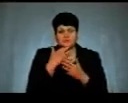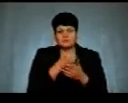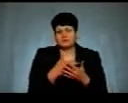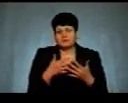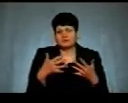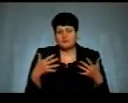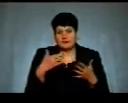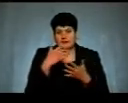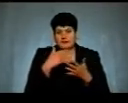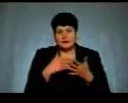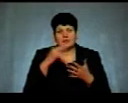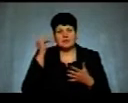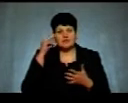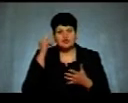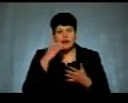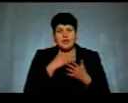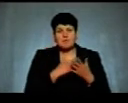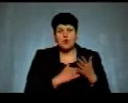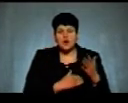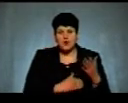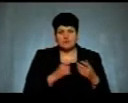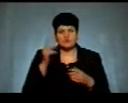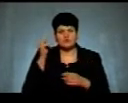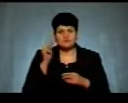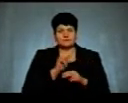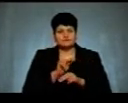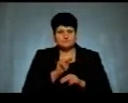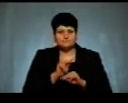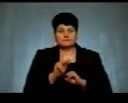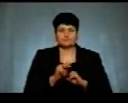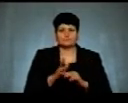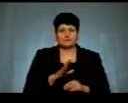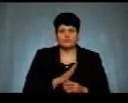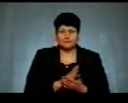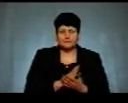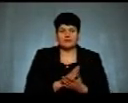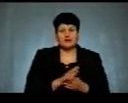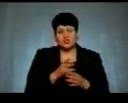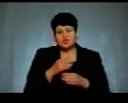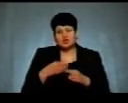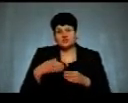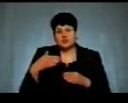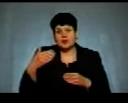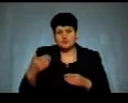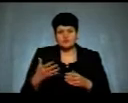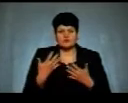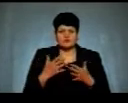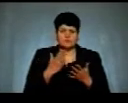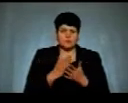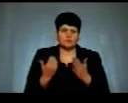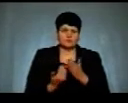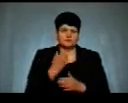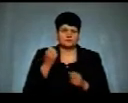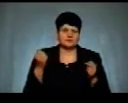і перелік навчальних програм, вони проходять вишколи, вони проходять навчання. і з часу вони освоюють уже оцю нову